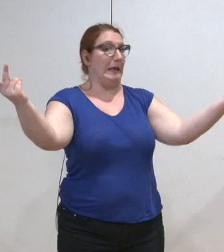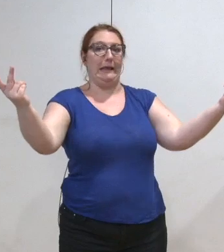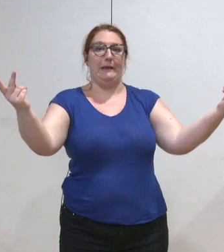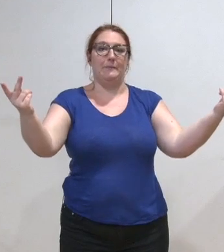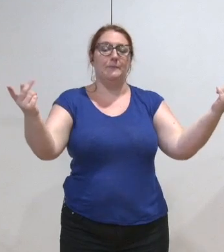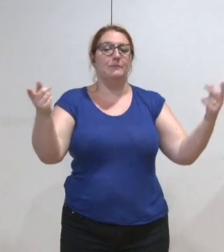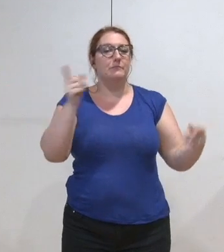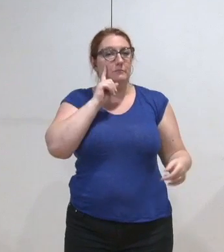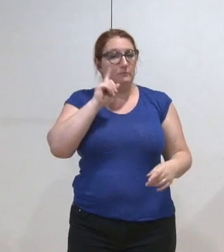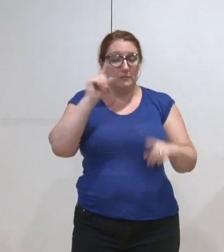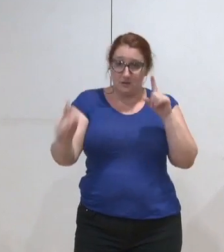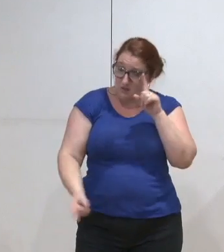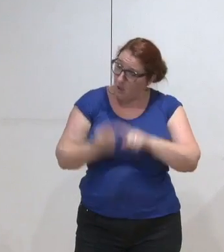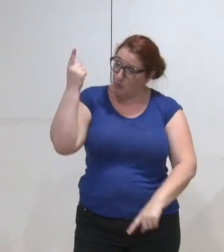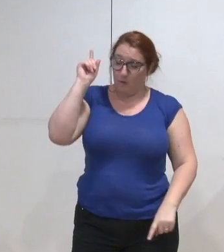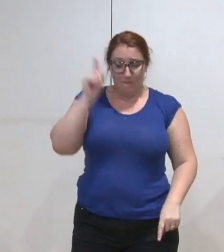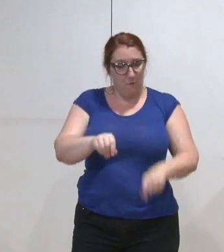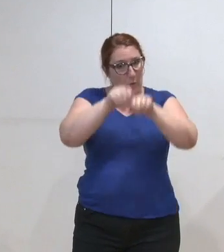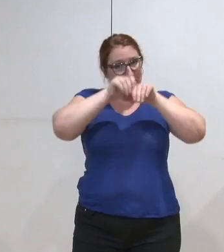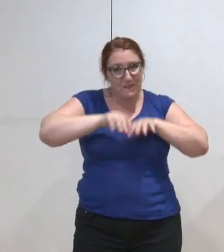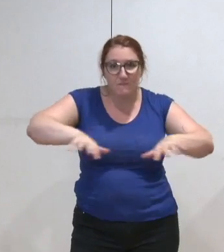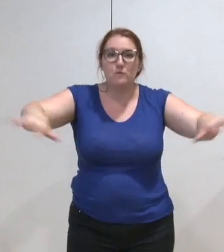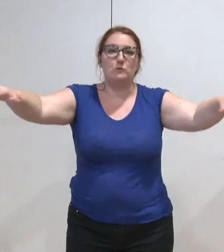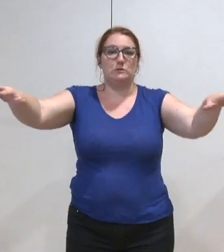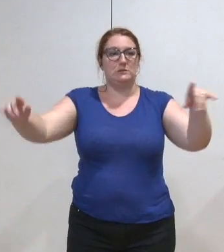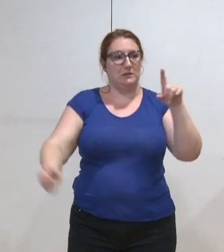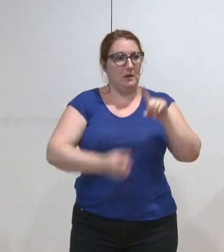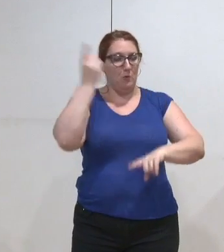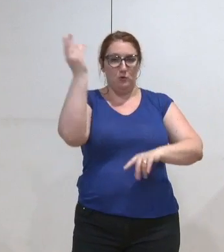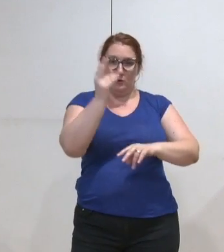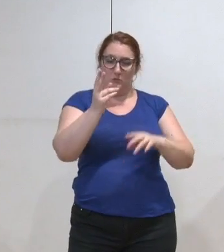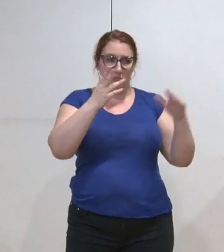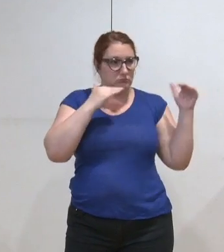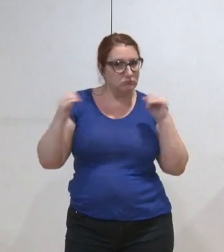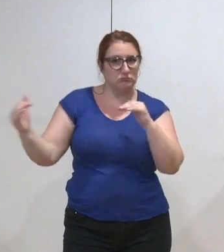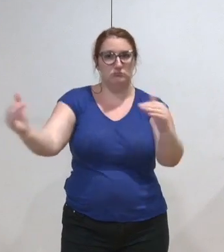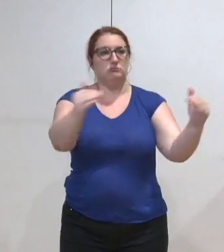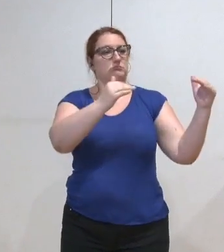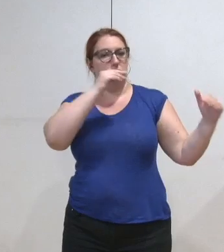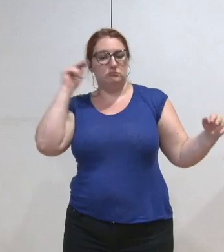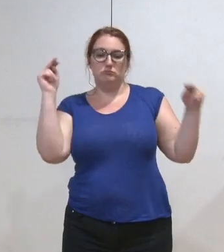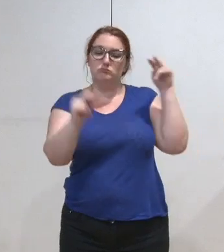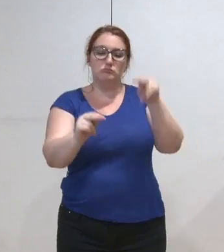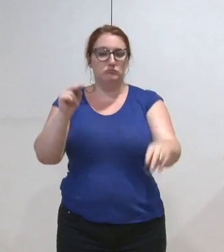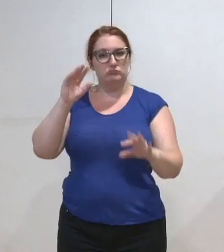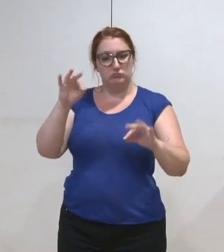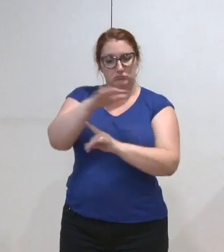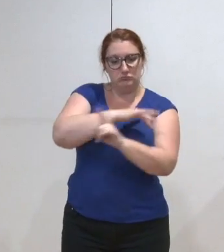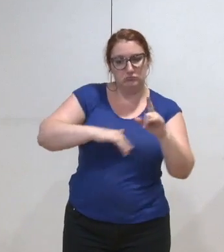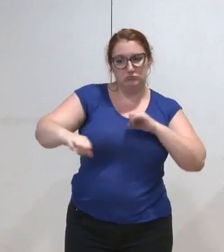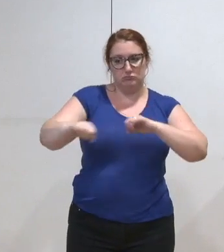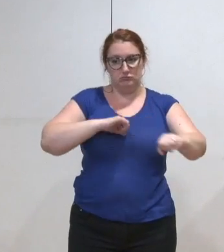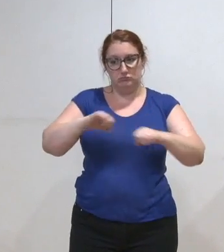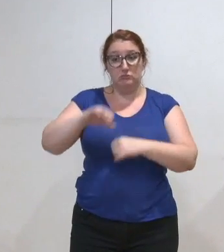pour diffuser et qu'on ait une vision partagée de l'action sociale l'action sociale de la ville dont le